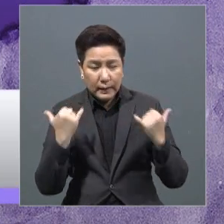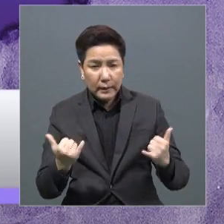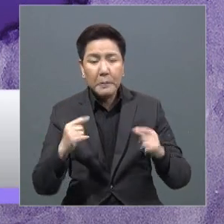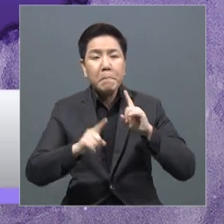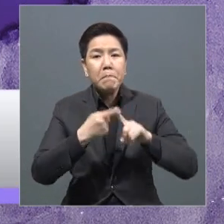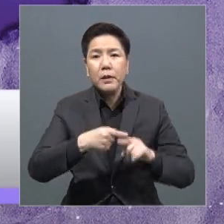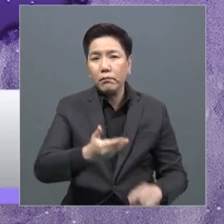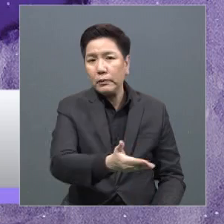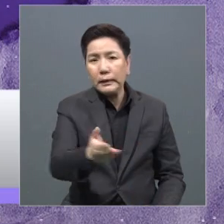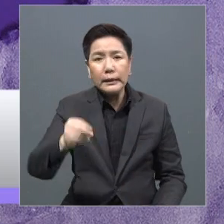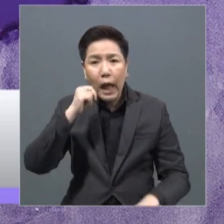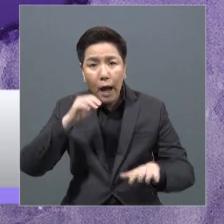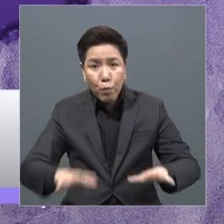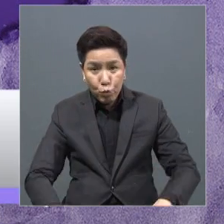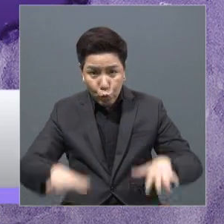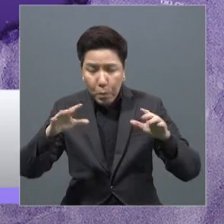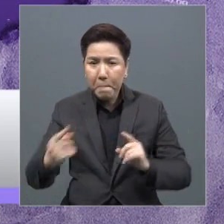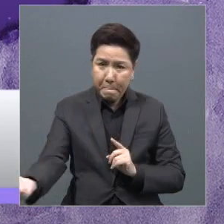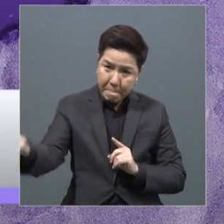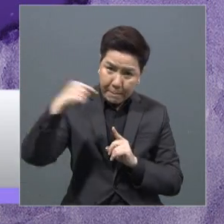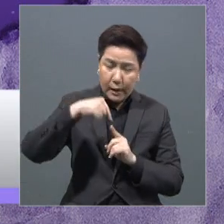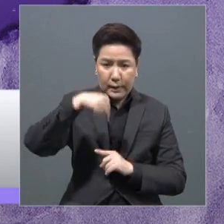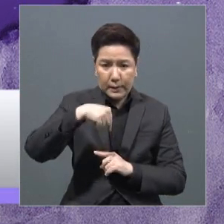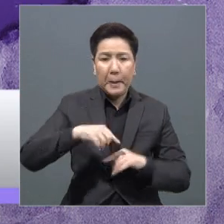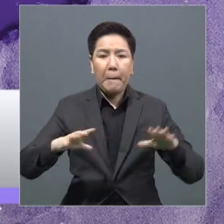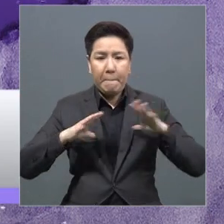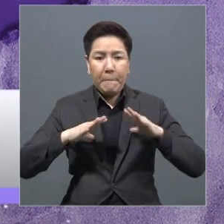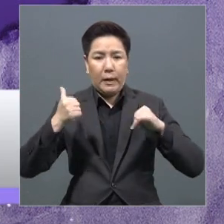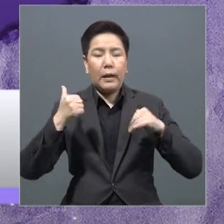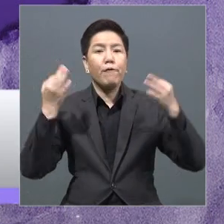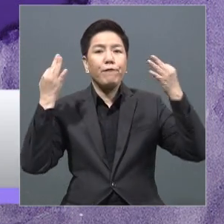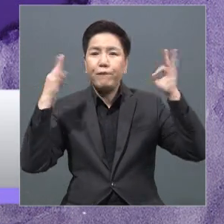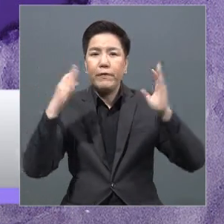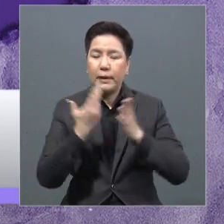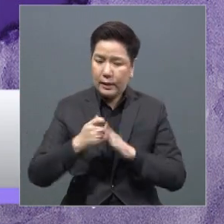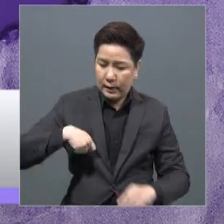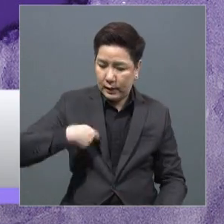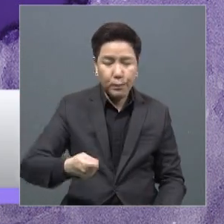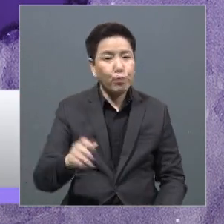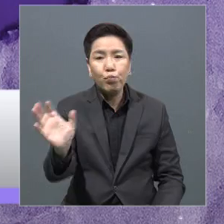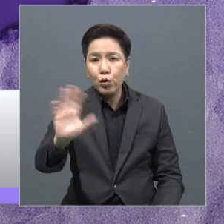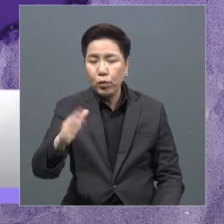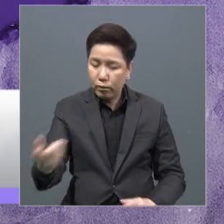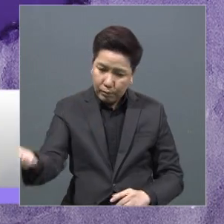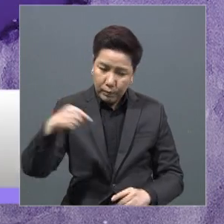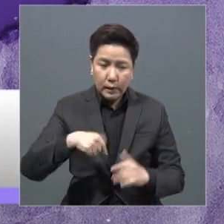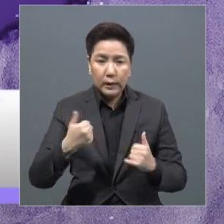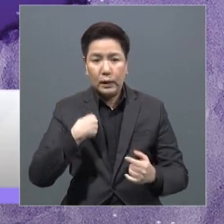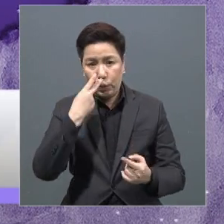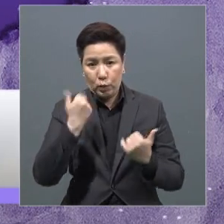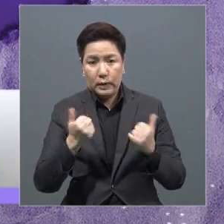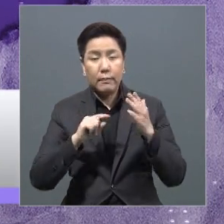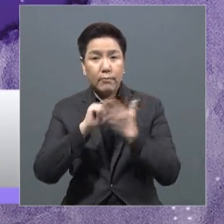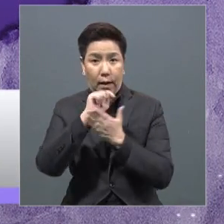ว่าเพื่อนๆที่บ้านน้ำท่วมสามารถมาพักที่รีสอร์ทได้เลยฟรีไม่เสียค่าใช้จ่ายนะคะไปกันที่